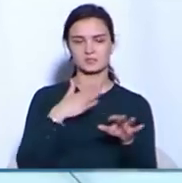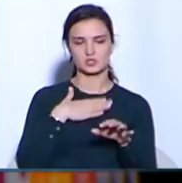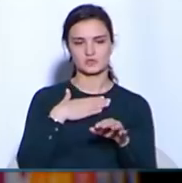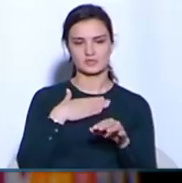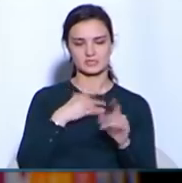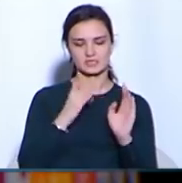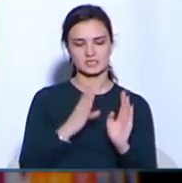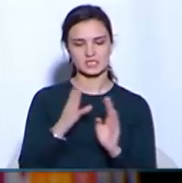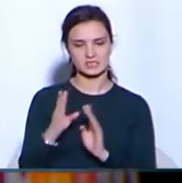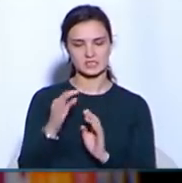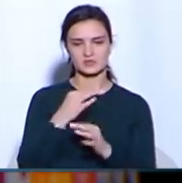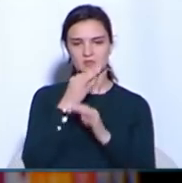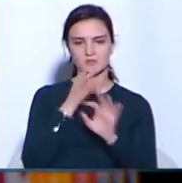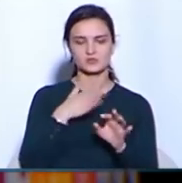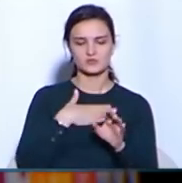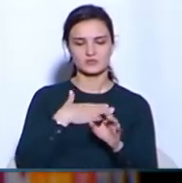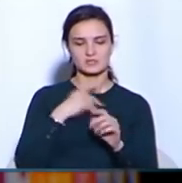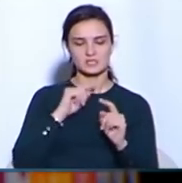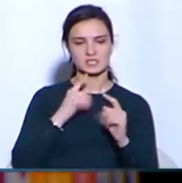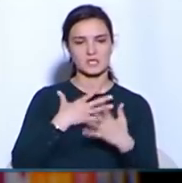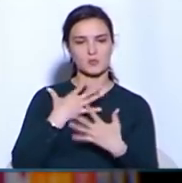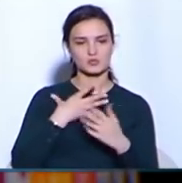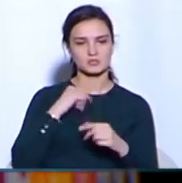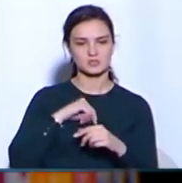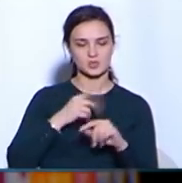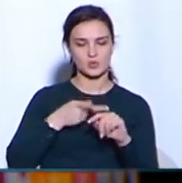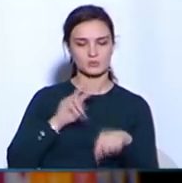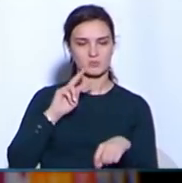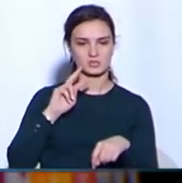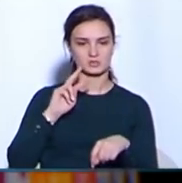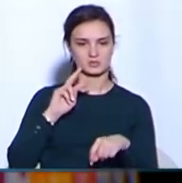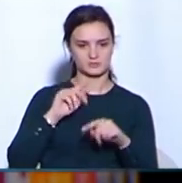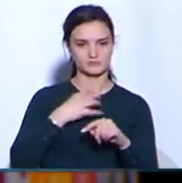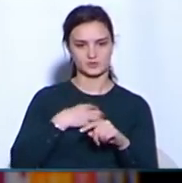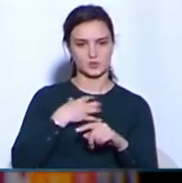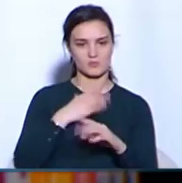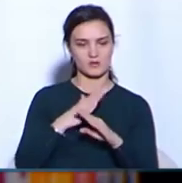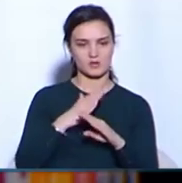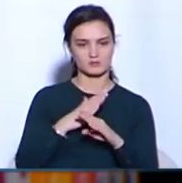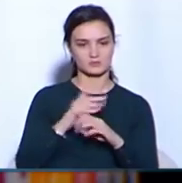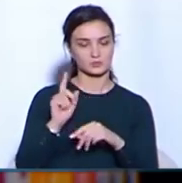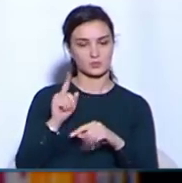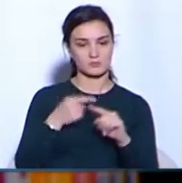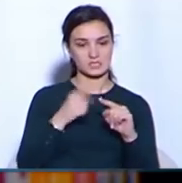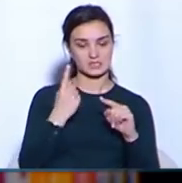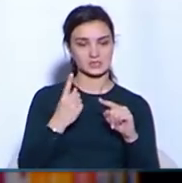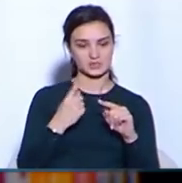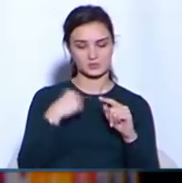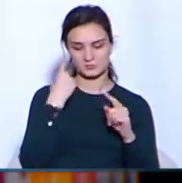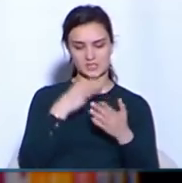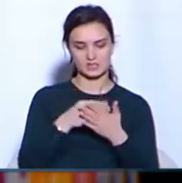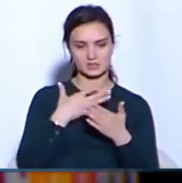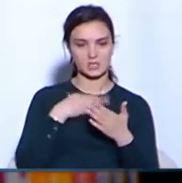ჩვენს აქციელს, ნებისმიერ ჩვენს ემოციას ორმაგი დატვირთვა აქვს იმ თვალსაზრისით, რომ ერთის მხრივ ეს არის ჩვენი